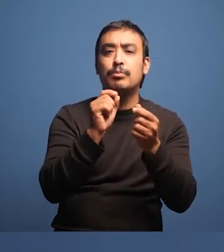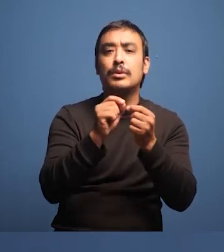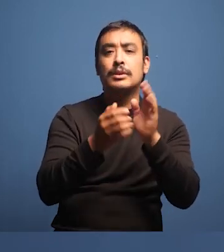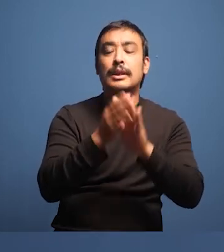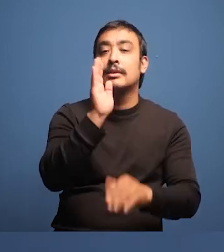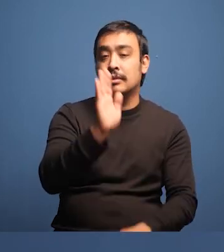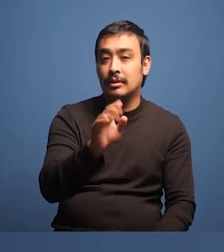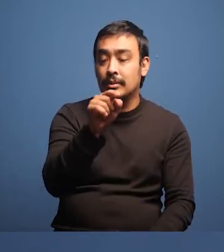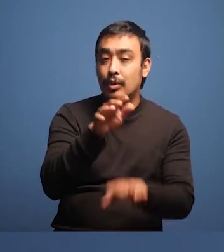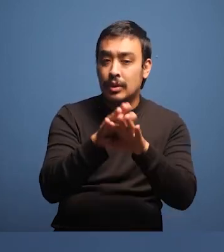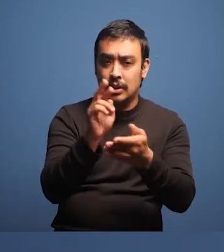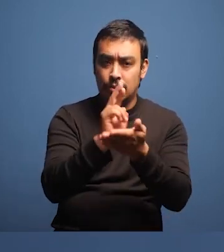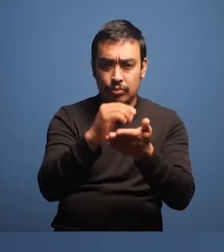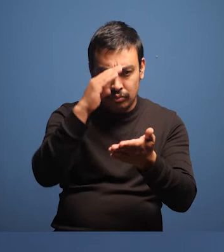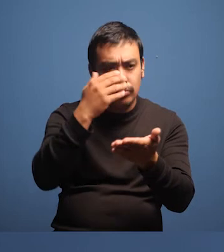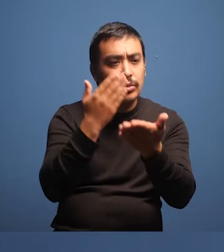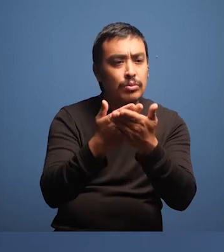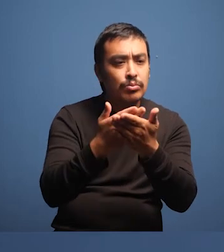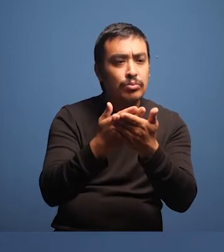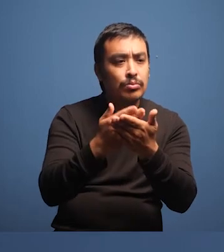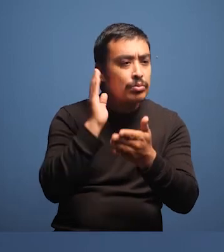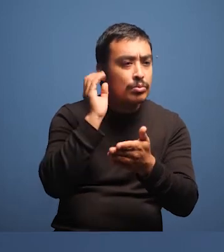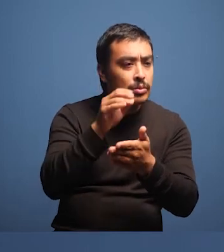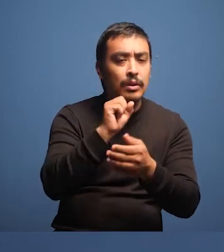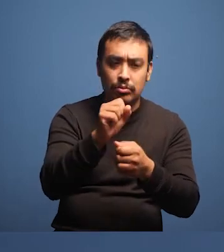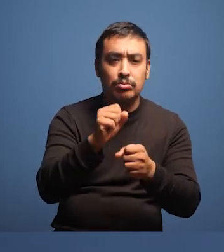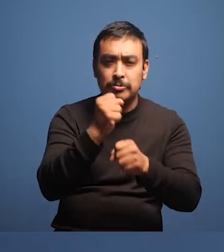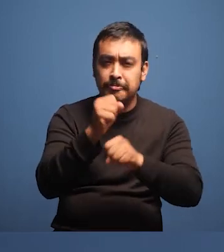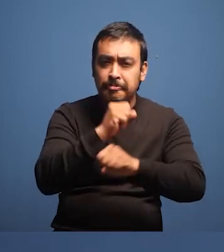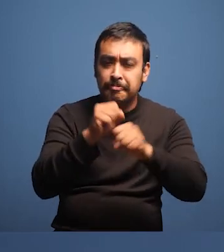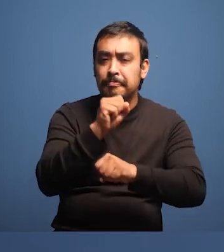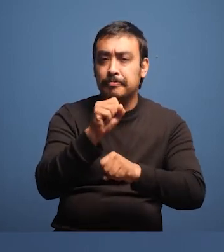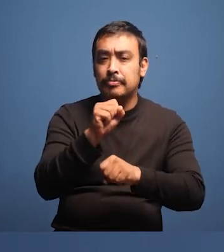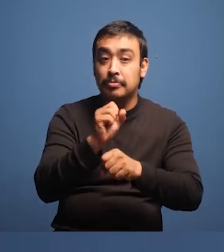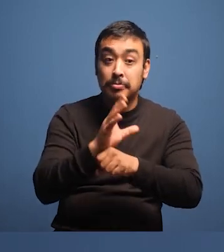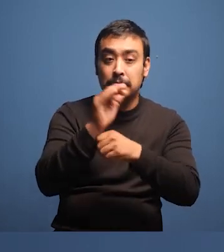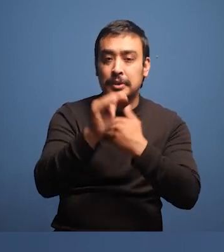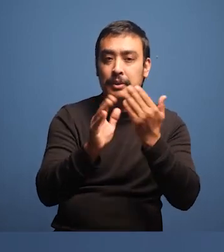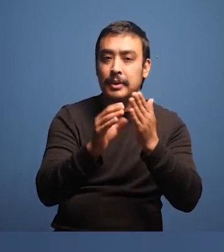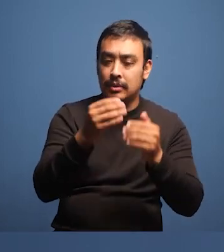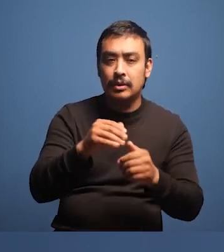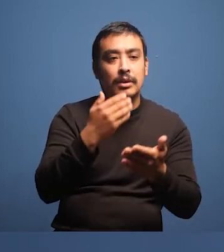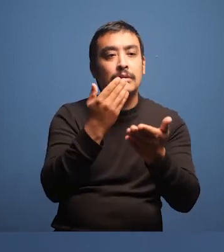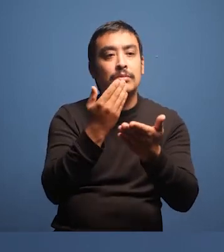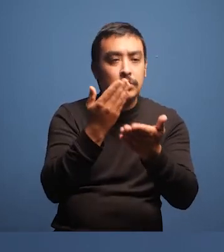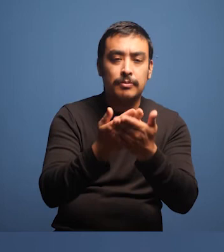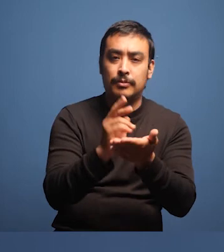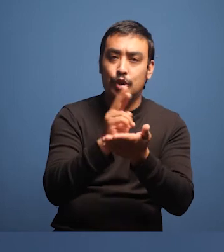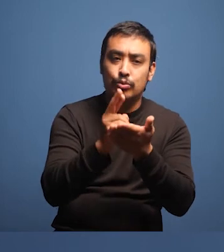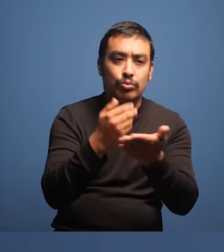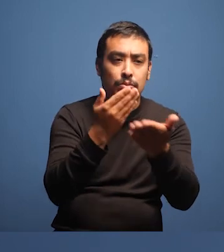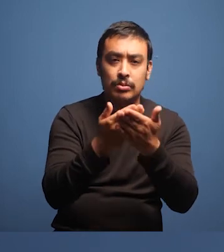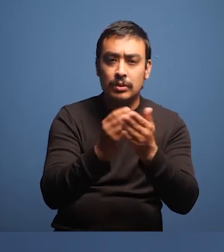लानुभएको छ र तपाईँहरूले रिपोर्ट गर्नुभएको कुरालाई चाहिँ उहाँहरूले एड्रेस गरेर एक्सन पनि लिनुहुनेछ र तपाईँहरूले चाहिँ त्यो रिपोर्ट अवश्य पनि गर्नु होला। तपाईँहरूलाई कुनै